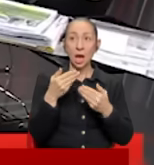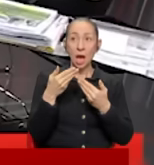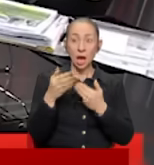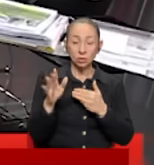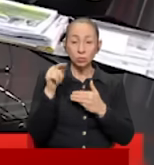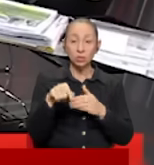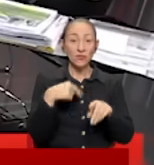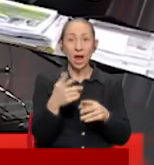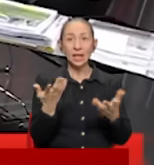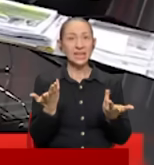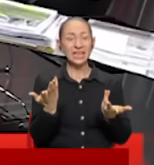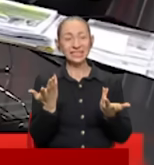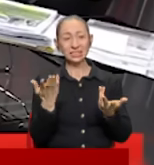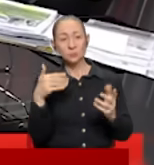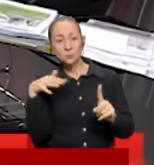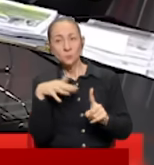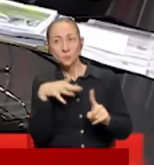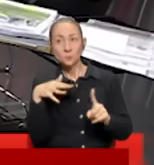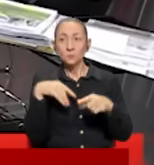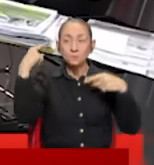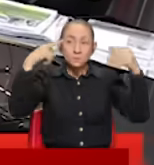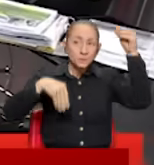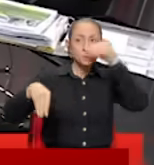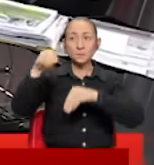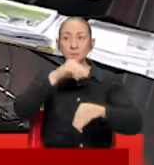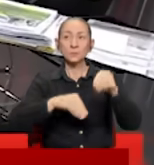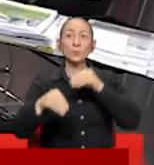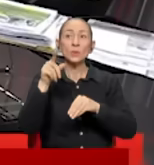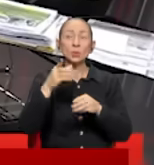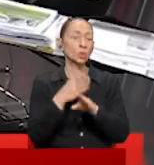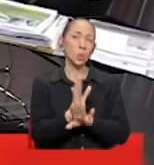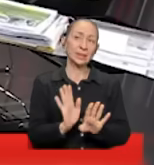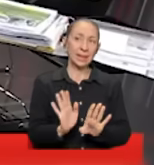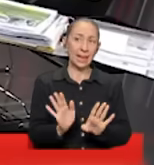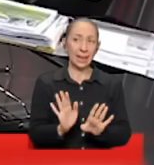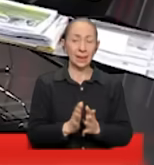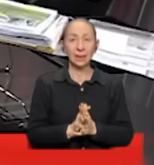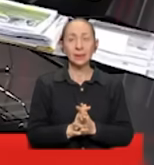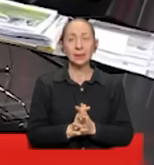Bu sefer acaba nasıl saldırabiliriz'in şeyine geçtiler. Bunu da doğru bulmuyorum.